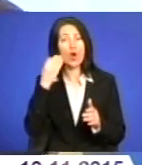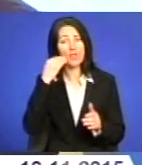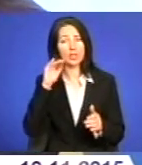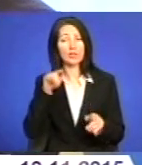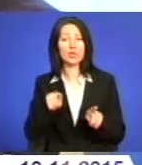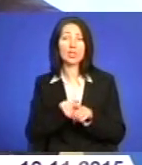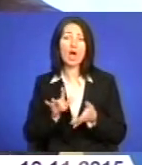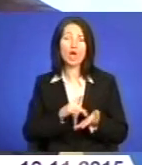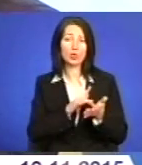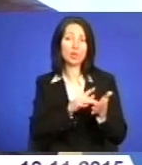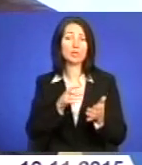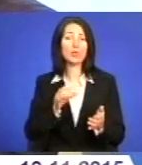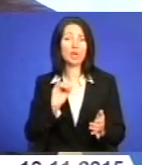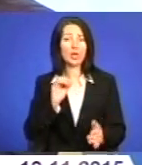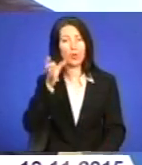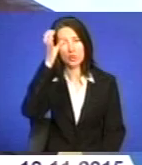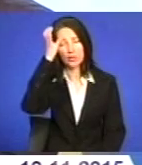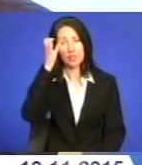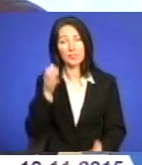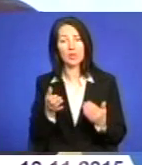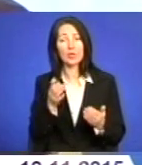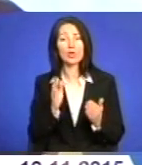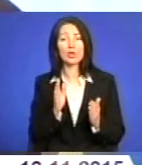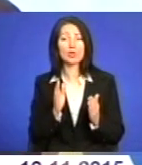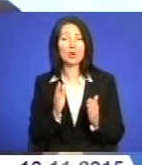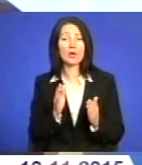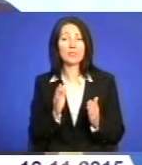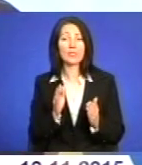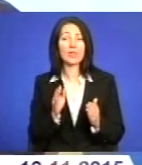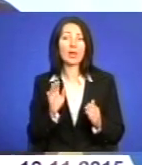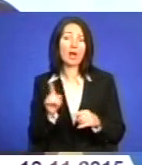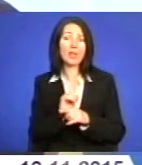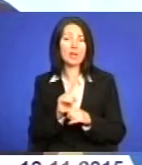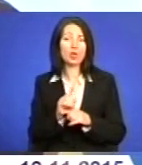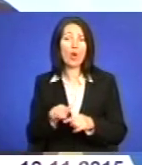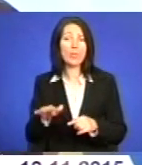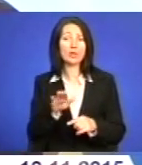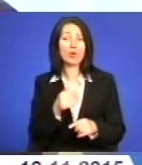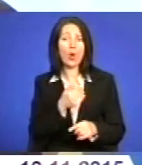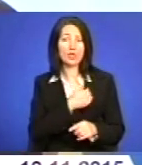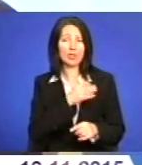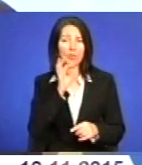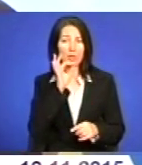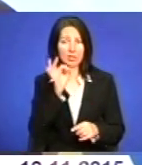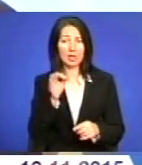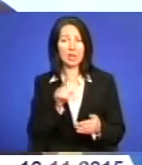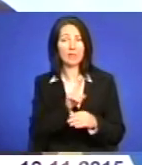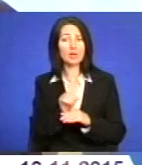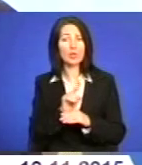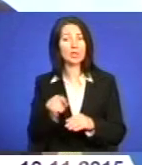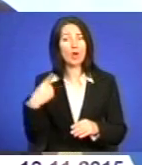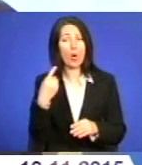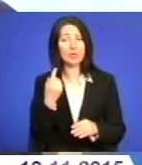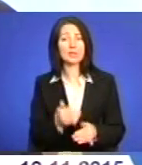енергоефективності та туризму та освіти. Ну, якби хоч цю, напевно, знову наголошую з Тернопільщини, хотів би зазначити, що в Тернопільській області